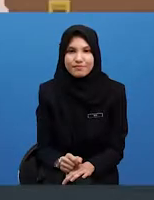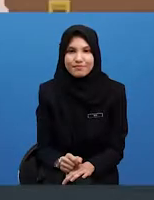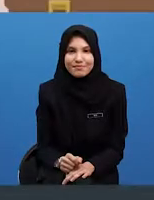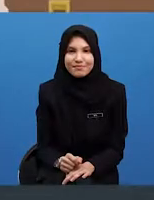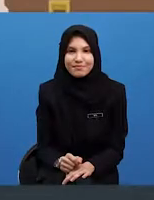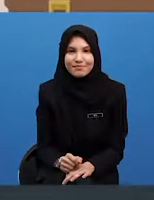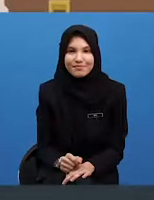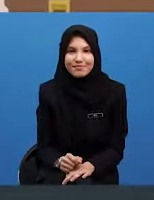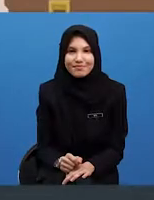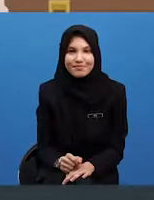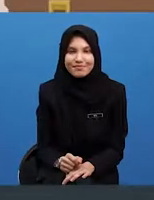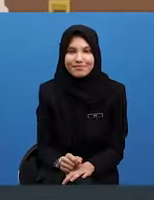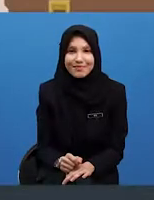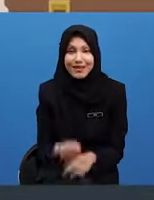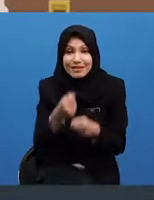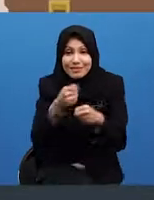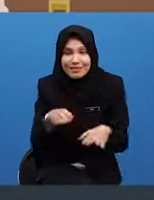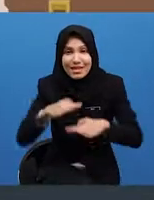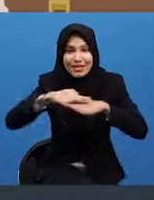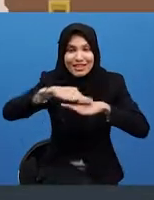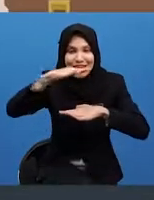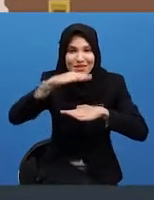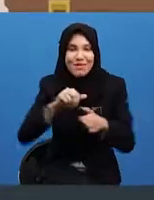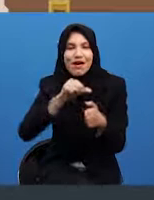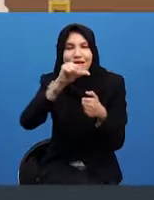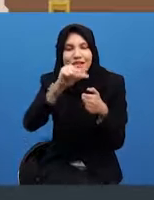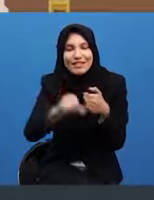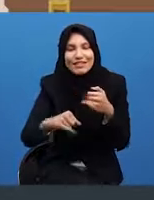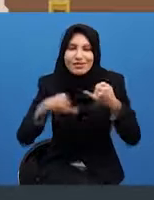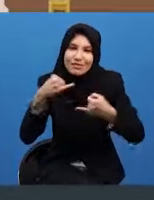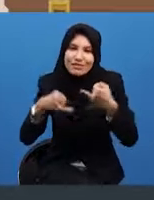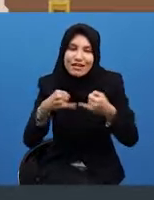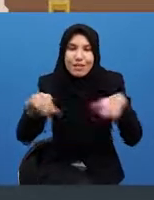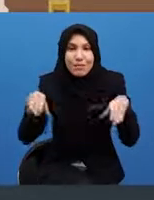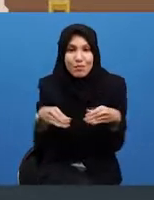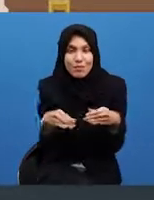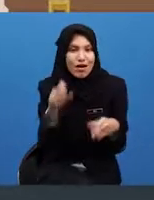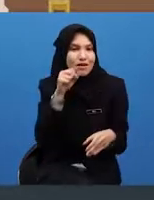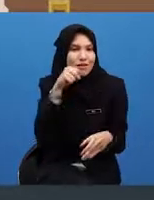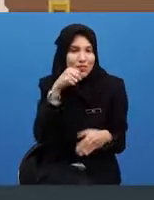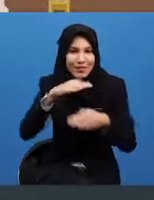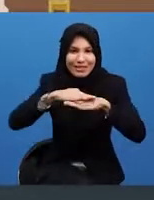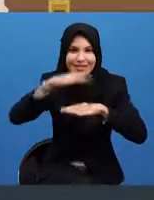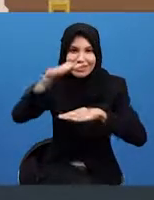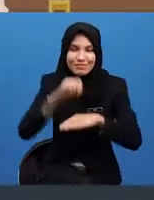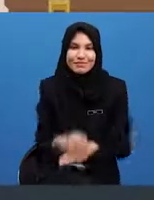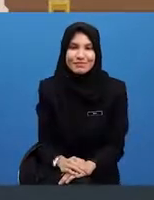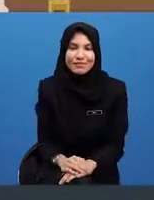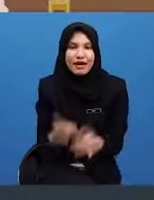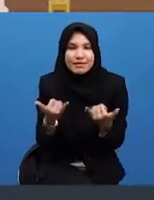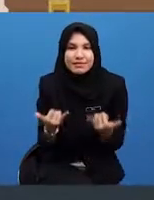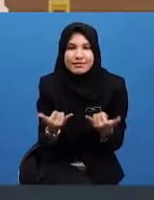Ha, sudah timbullah. Akhirnya berjaya juga kita membuat lobak ini timbul.